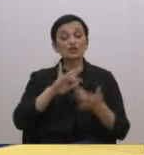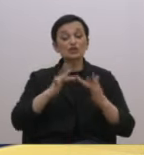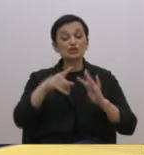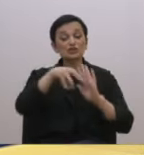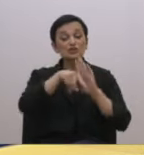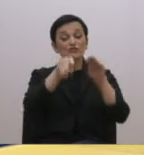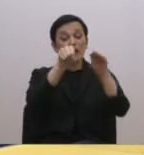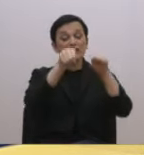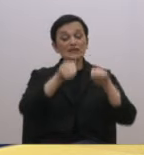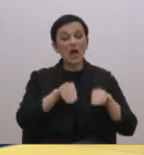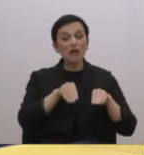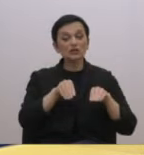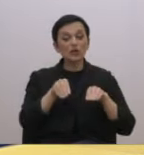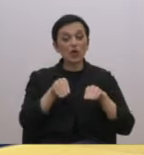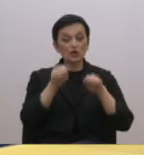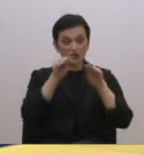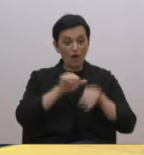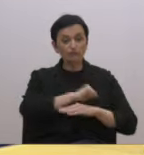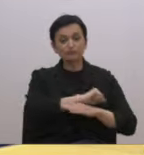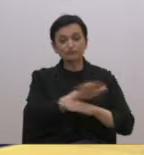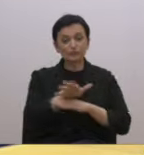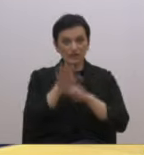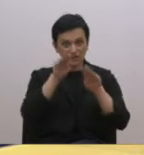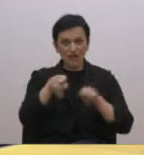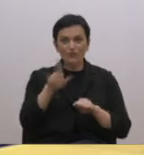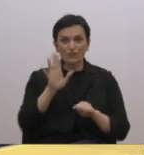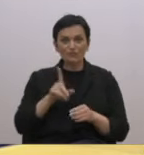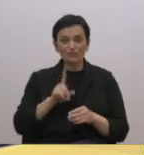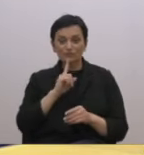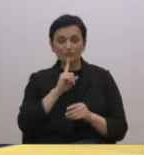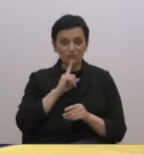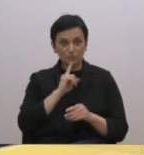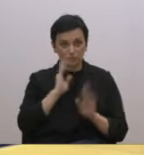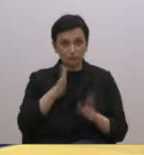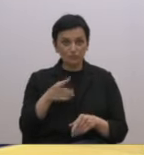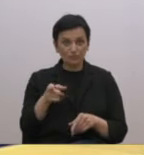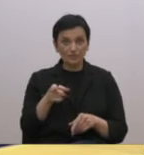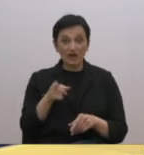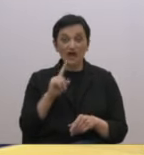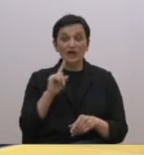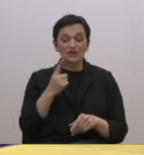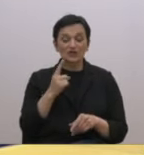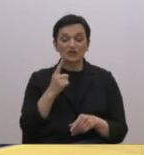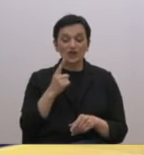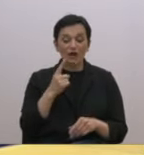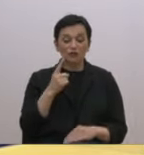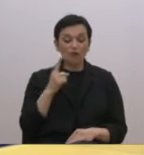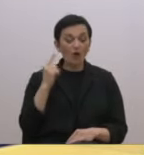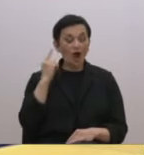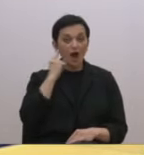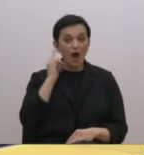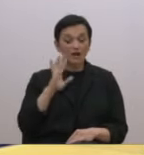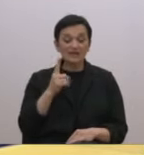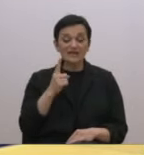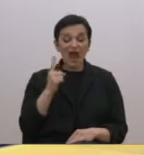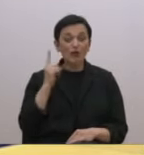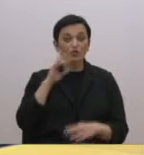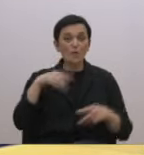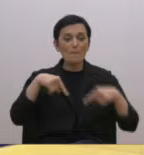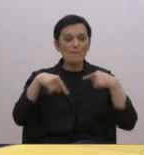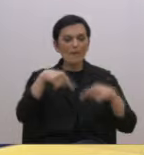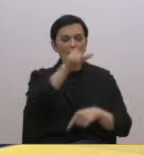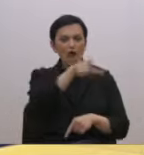ბერა ივანიშვილმა დაწეროს. ხო იქნებით სუციკებივით? ხო იქნებით? რატო არ გესმით? რატო არ გესმით